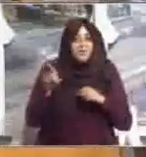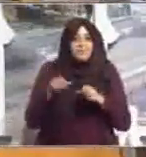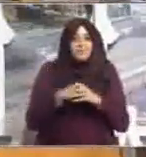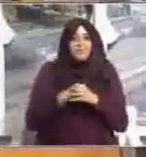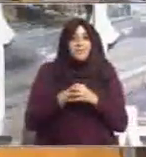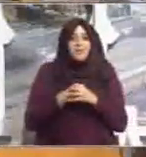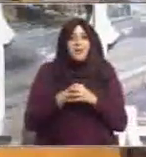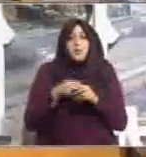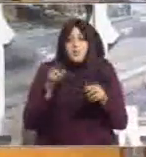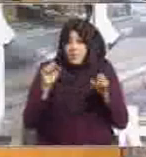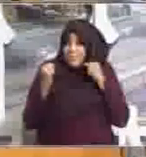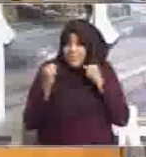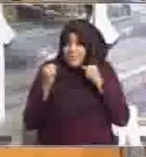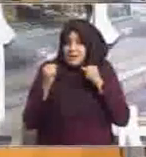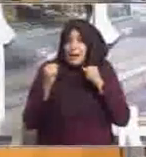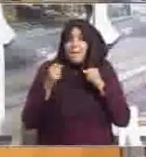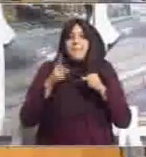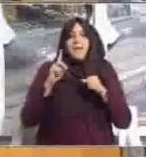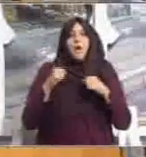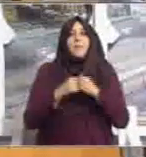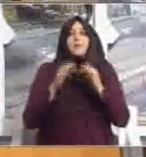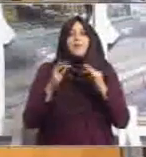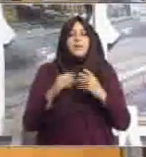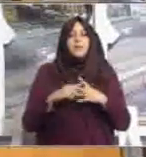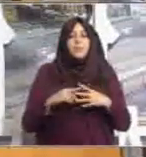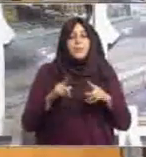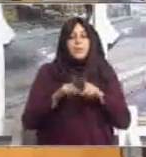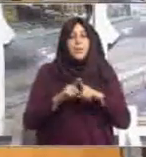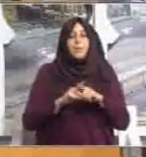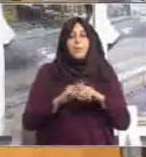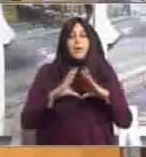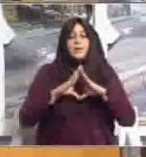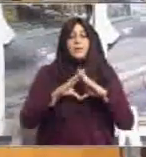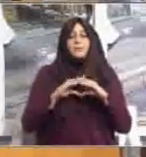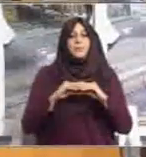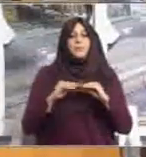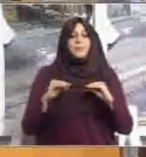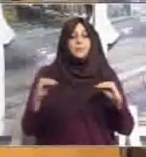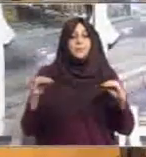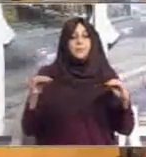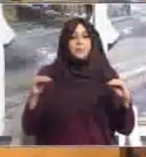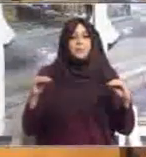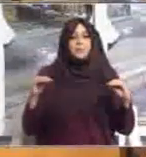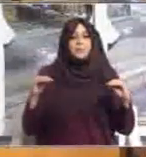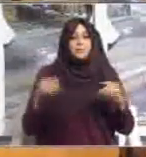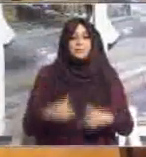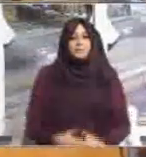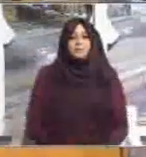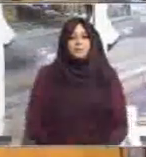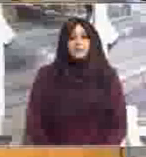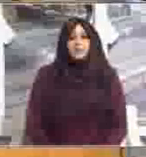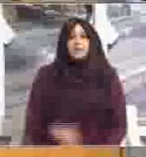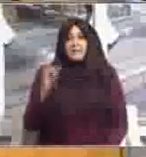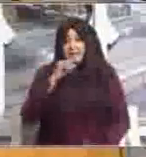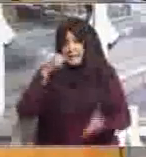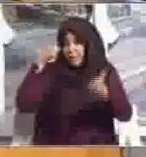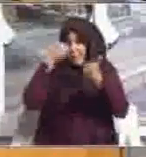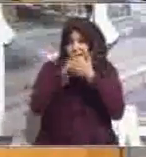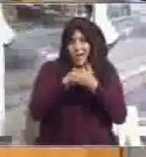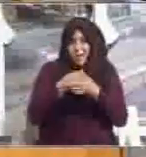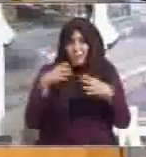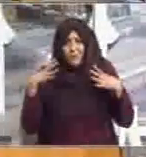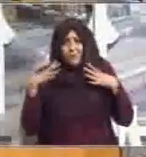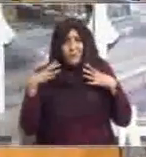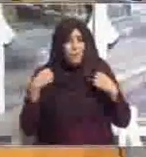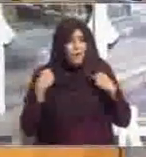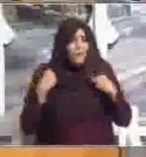يقلق ويدير، ومع ذلك هو صابر. شد روحه. اللي يضرب يبين القوة